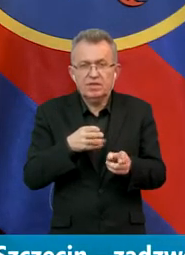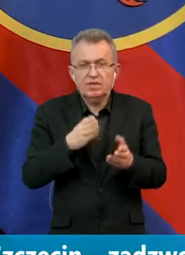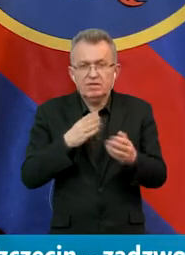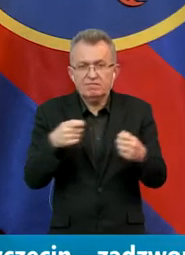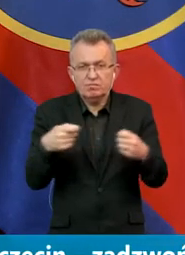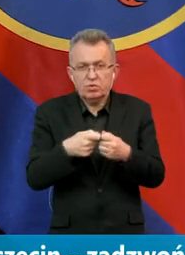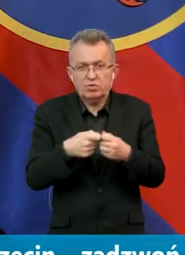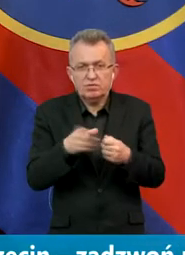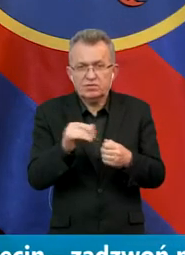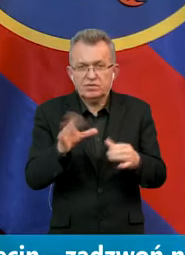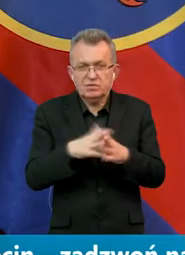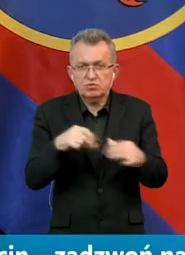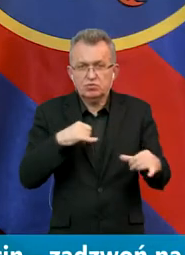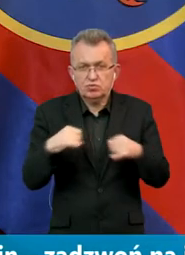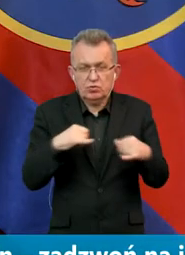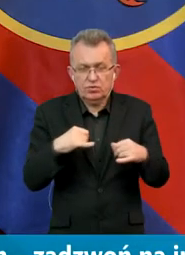związane są z rządem,